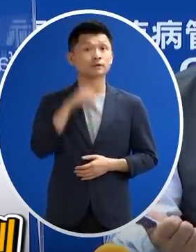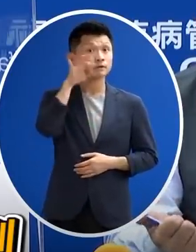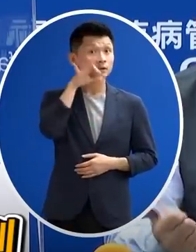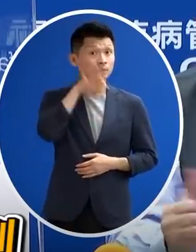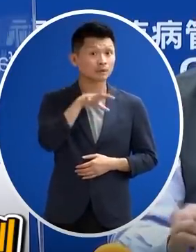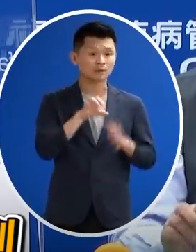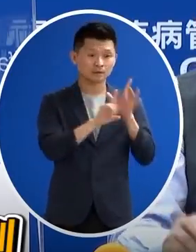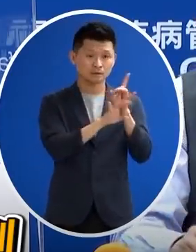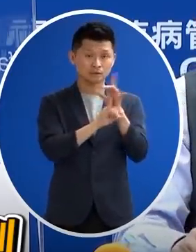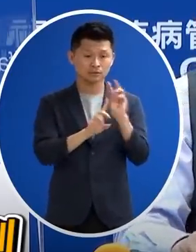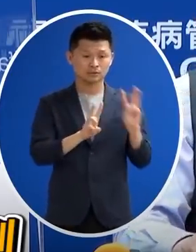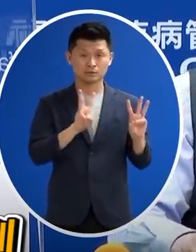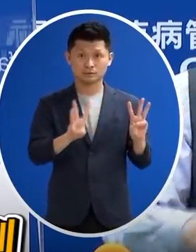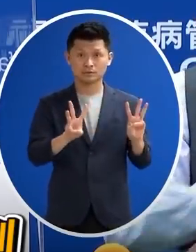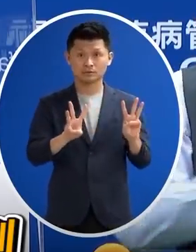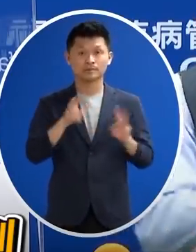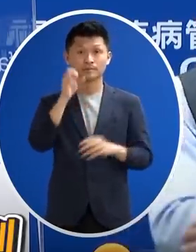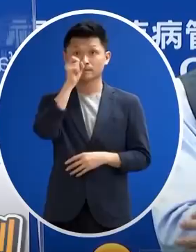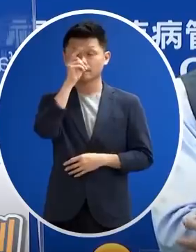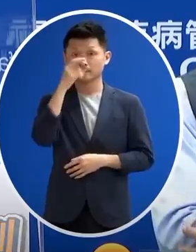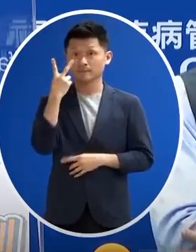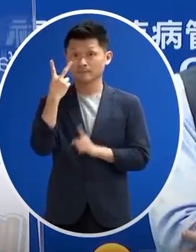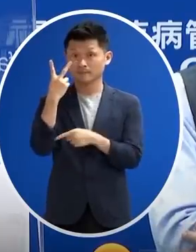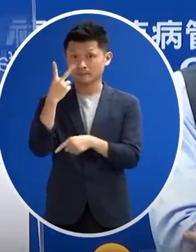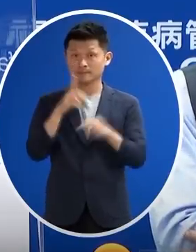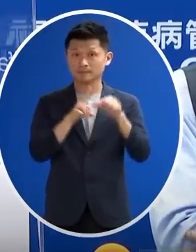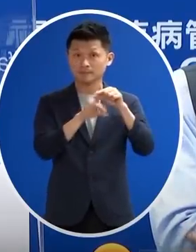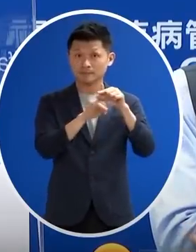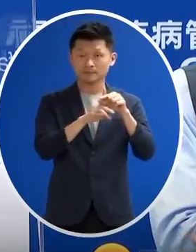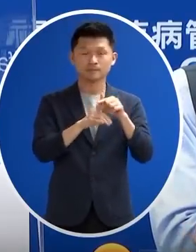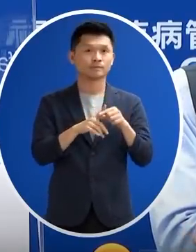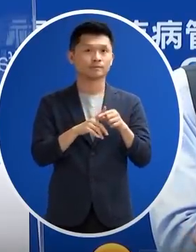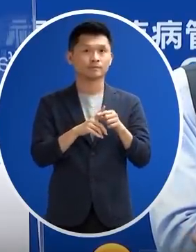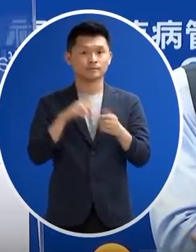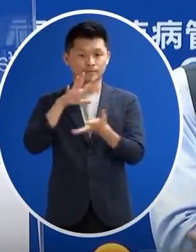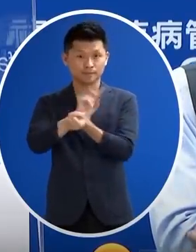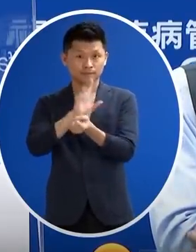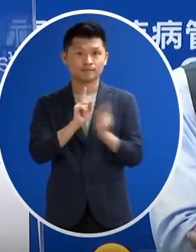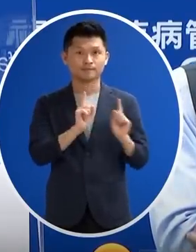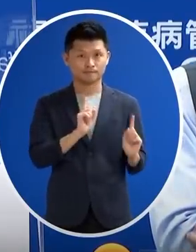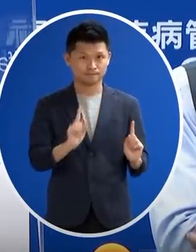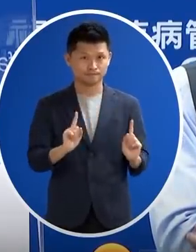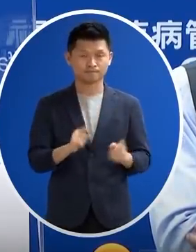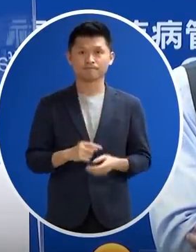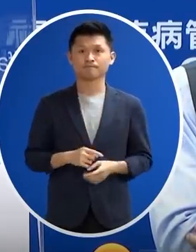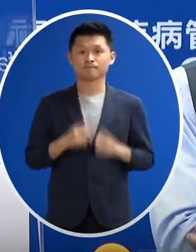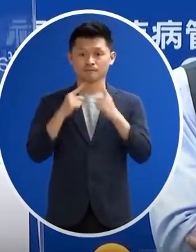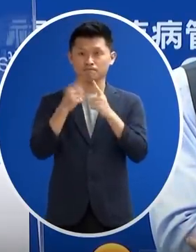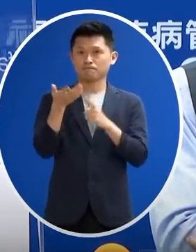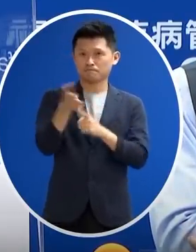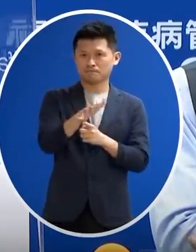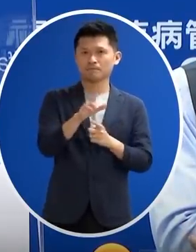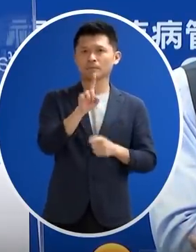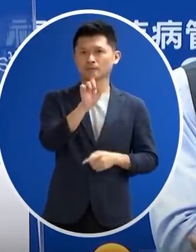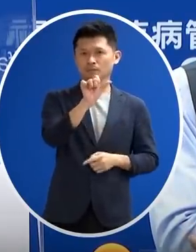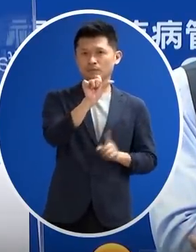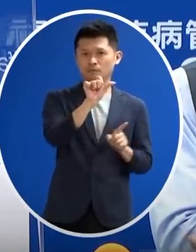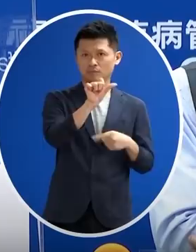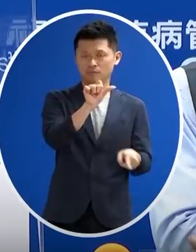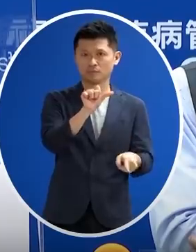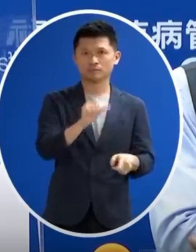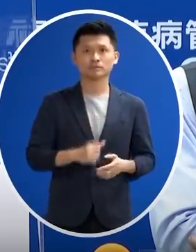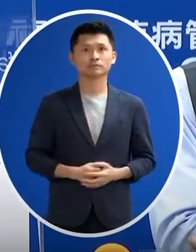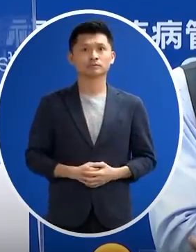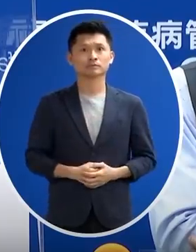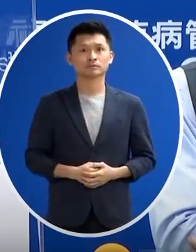化新竹各3例哈，宜兰2例，台中市云林各1例哈。那死亡的是有15位，好，死亡的有